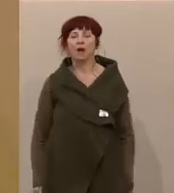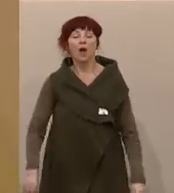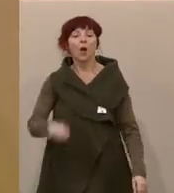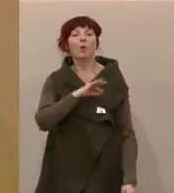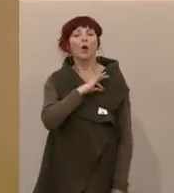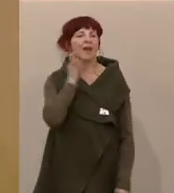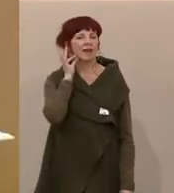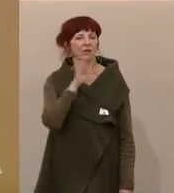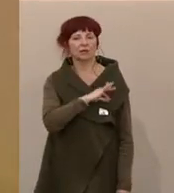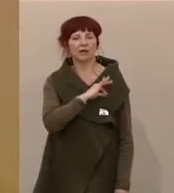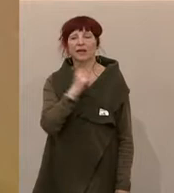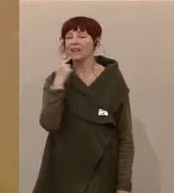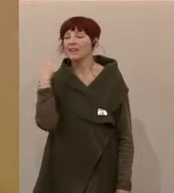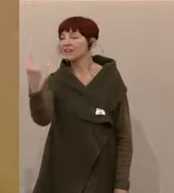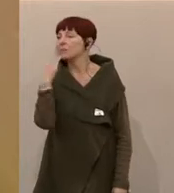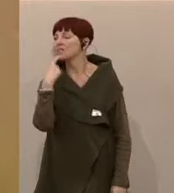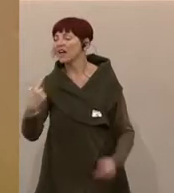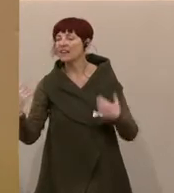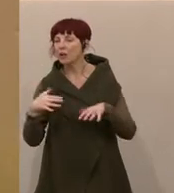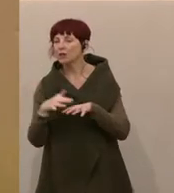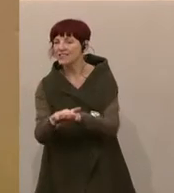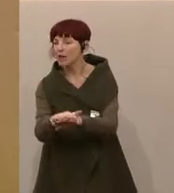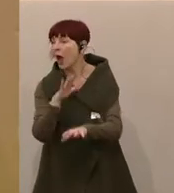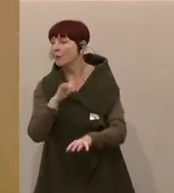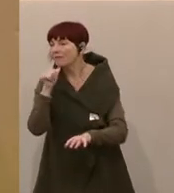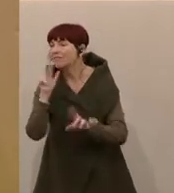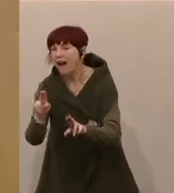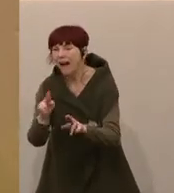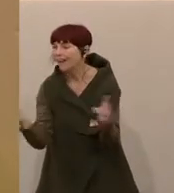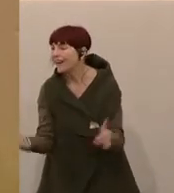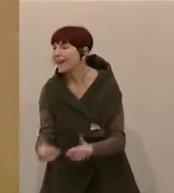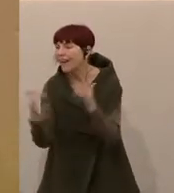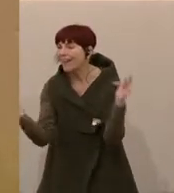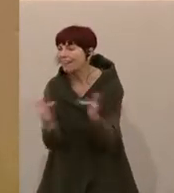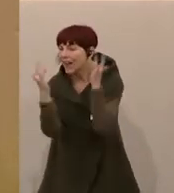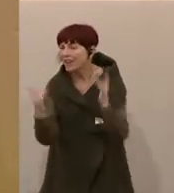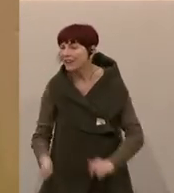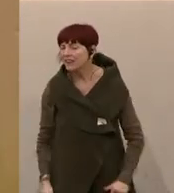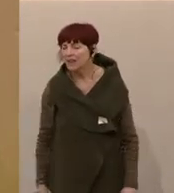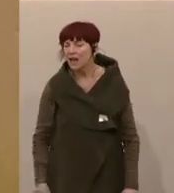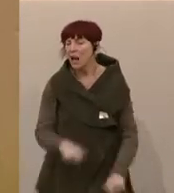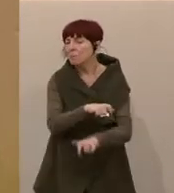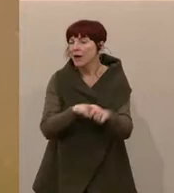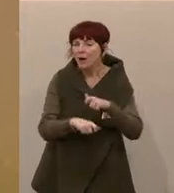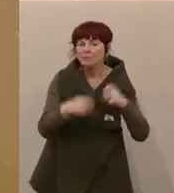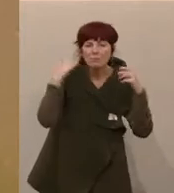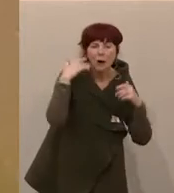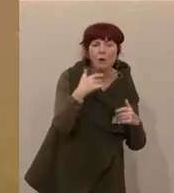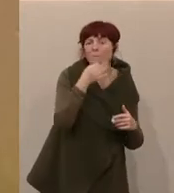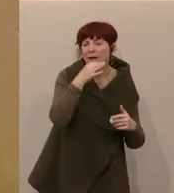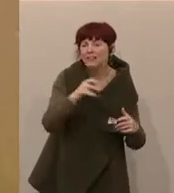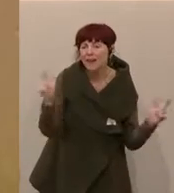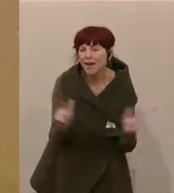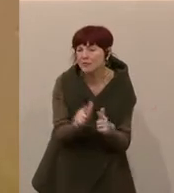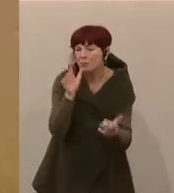Kolleginnen und Kollegen, wenn Sie von Harmonisierung sprechen, genau das Gegenteil ist der Fall. Bauern, Beamte, Selbstständige werden weiterhin bessere Leistungen haben und das